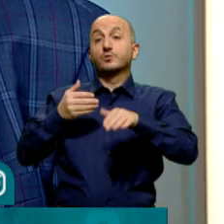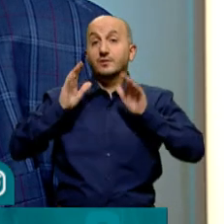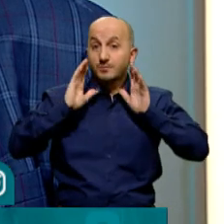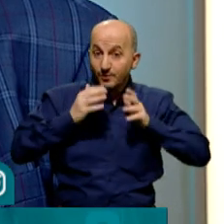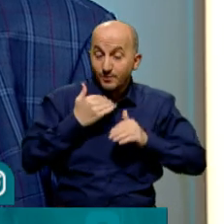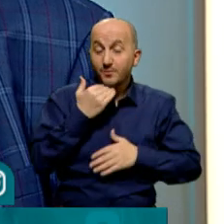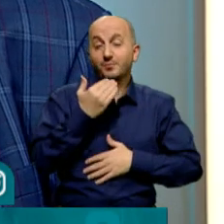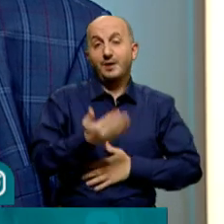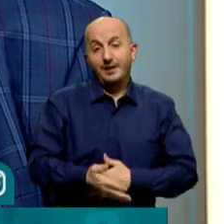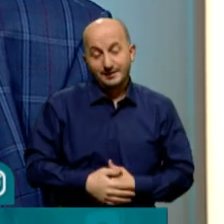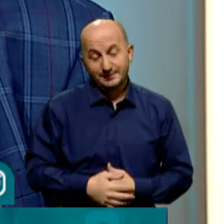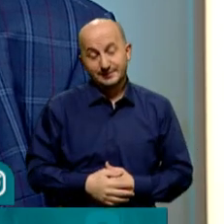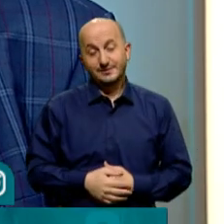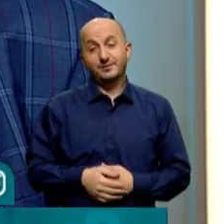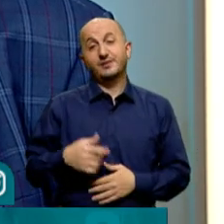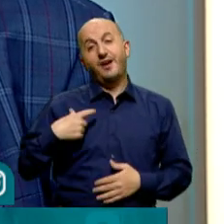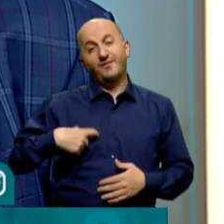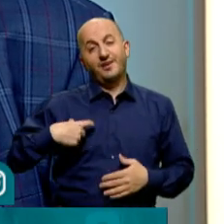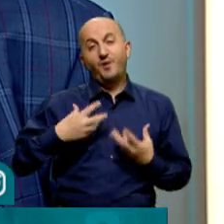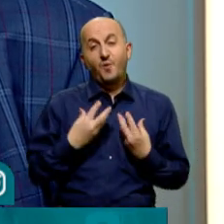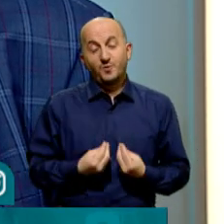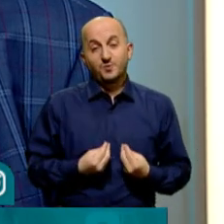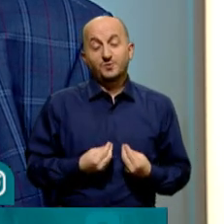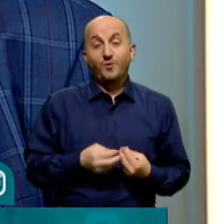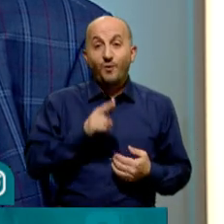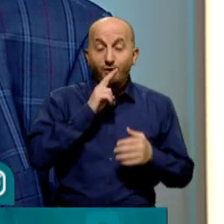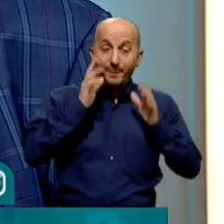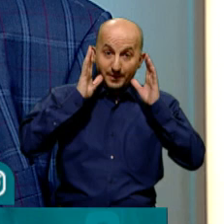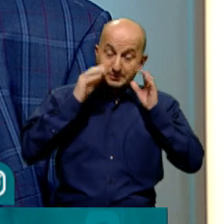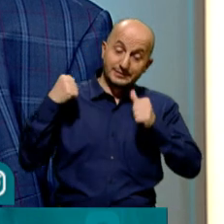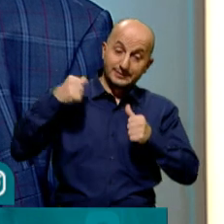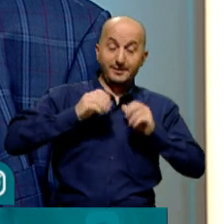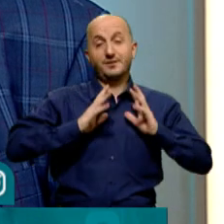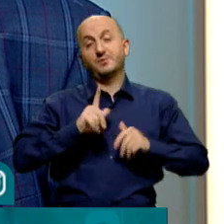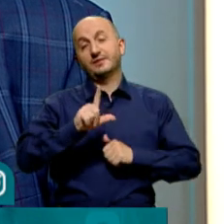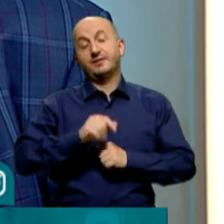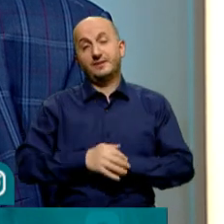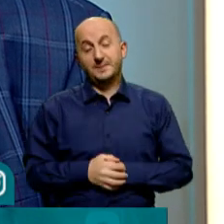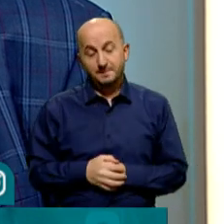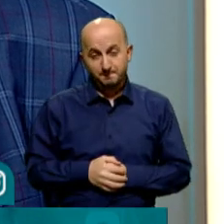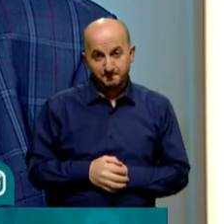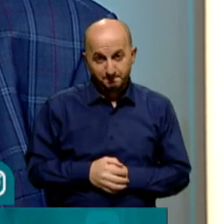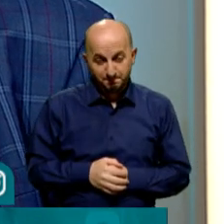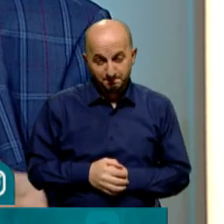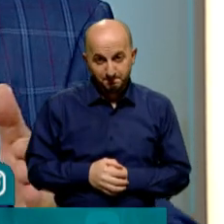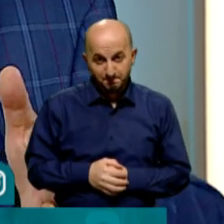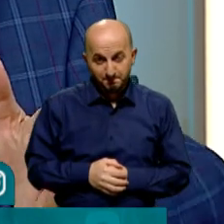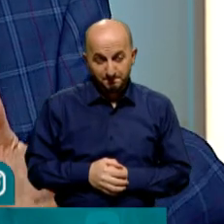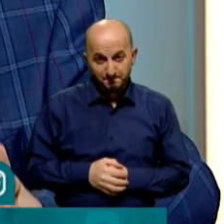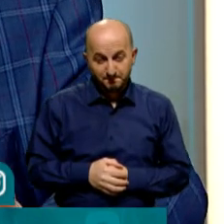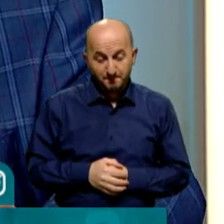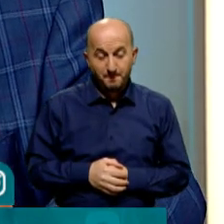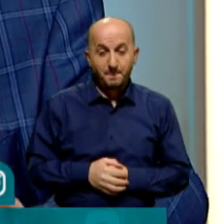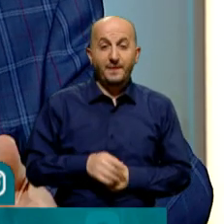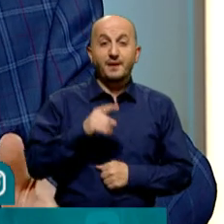mı? Kılınmaz. Kıldığı nafile olur. Dolayısıyla vakit girdikten sonra yeniden kılması gerekir.